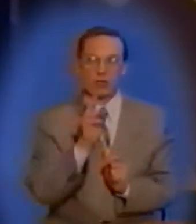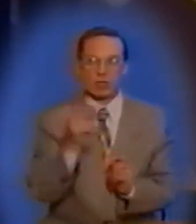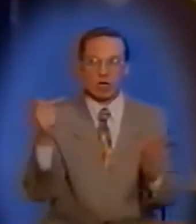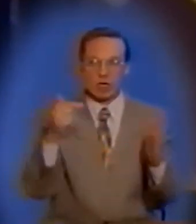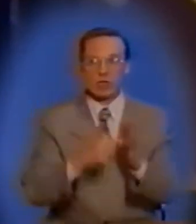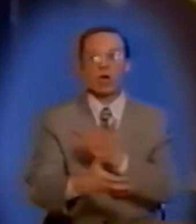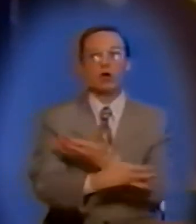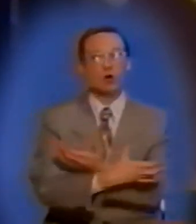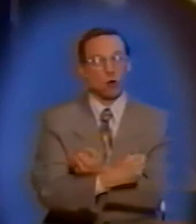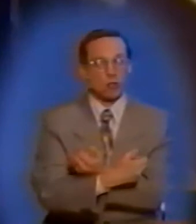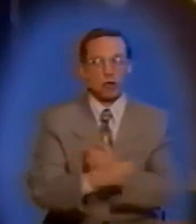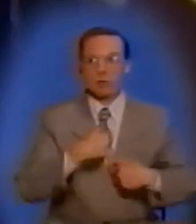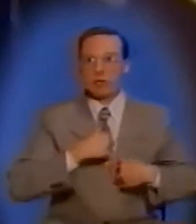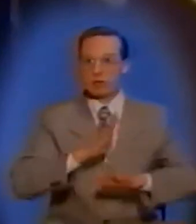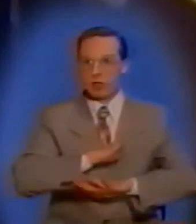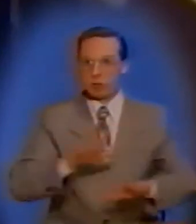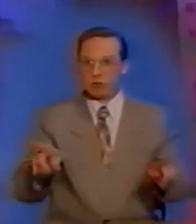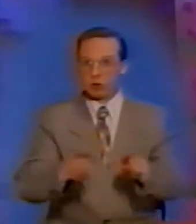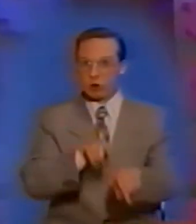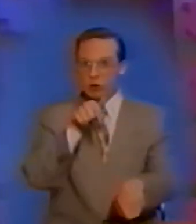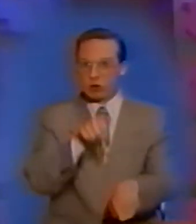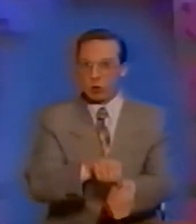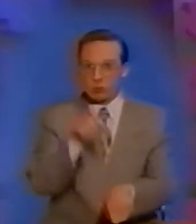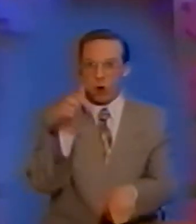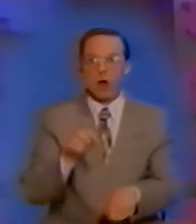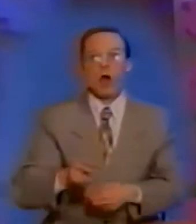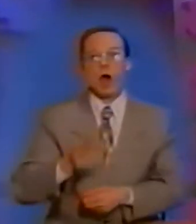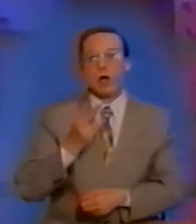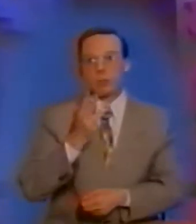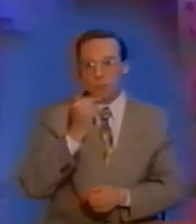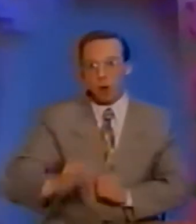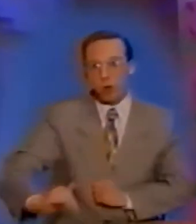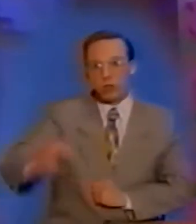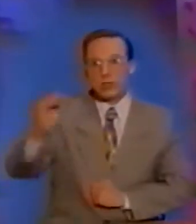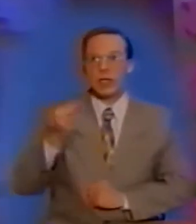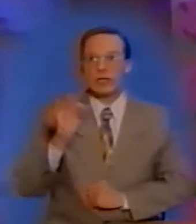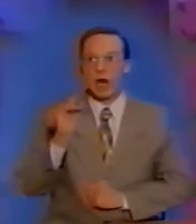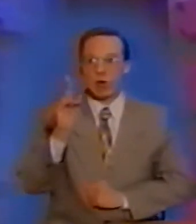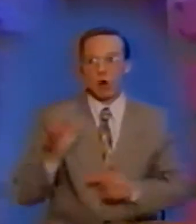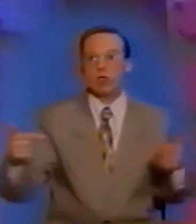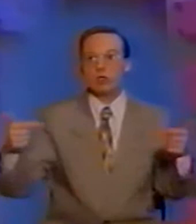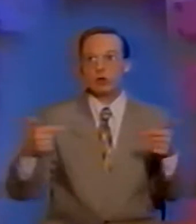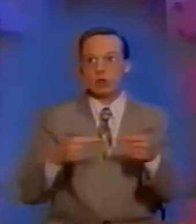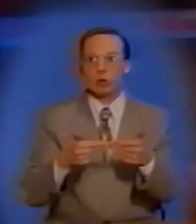liečia homoseksualizmą, man nebuvo to jausmo. Ar paauglystėje teko susidurti su panašiais į